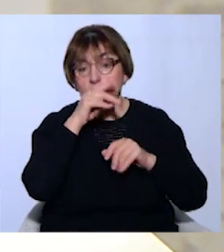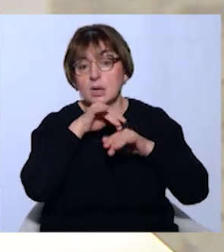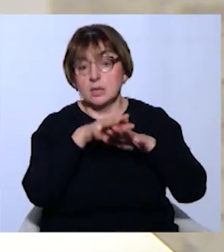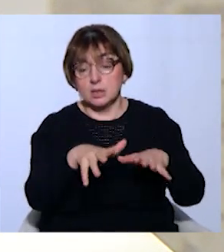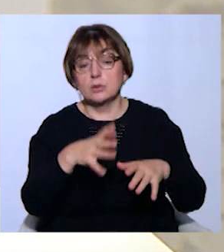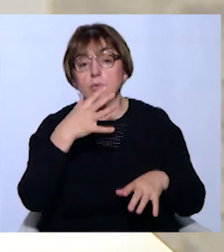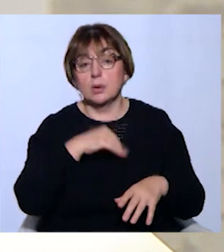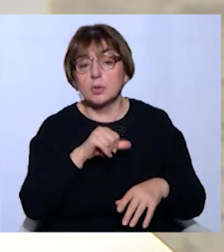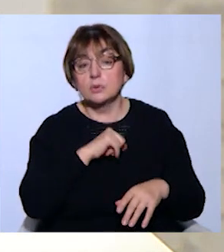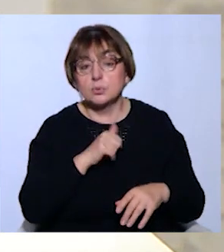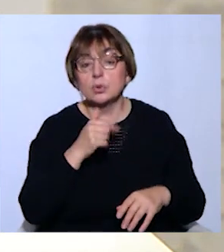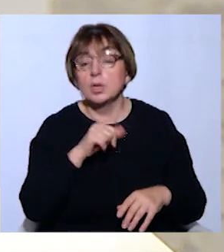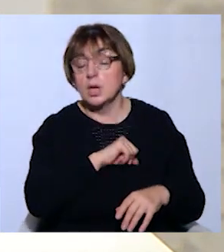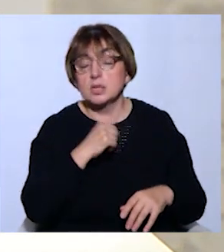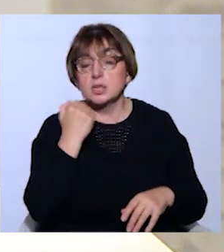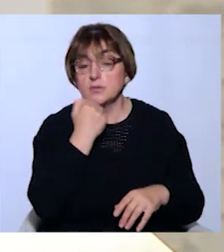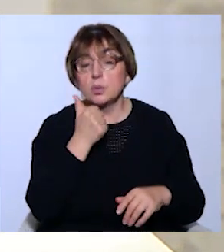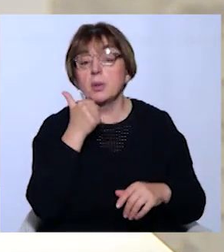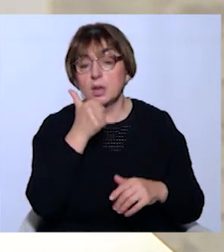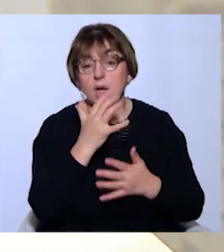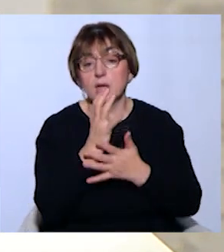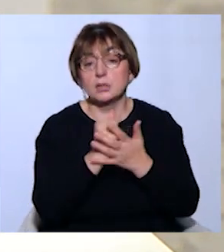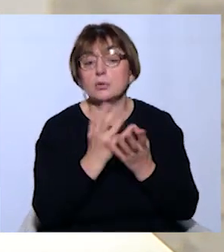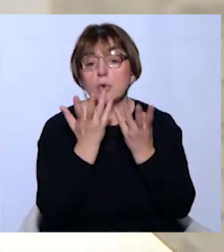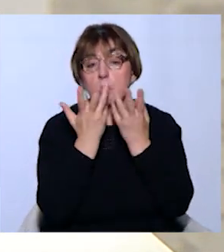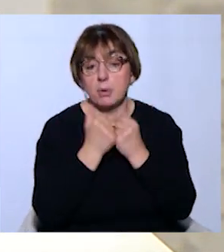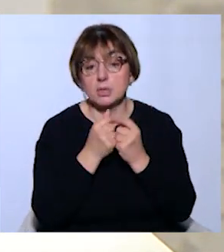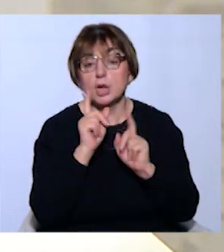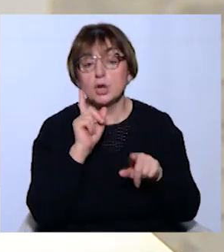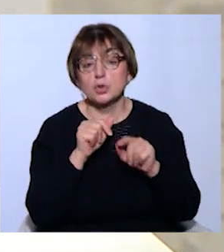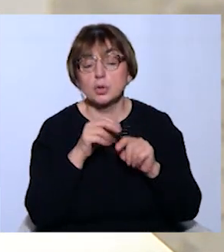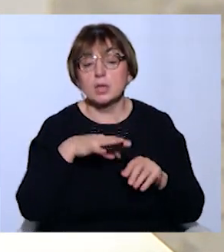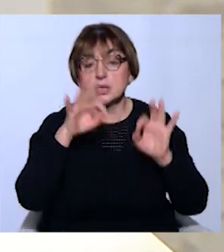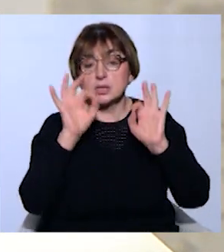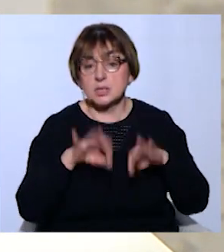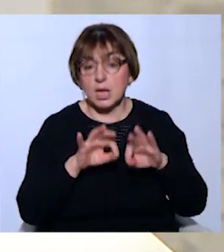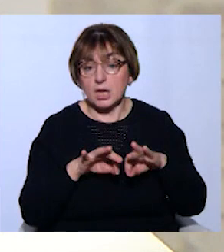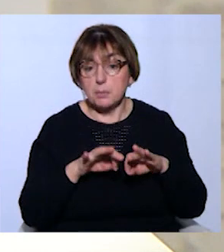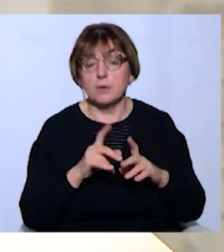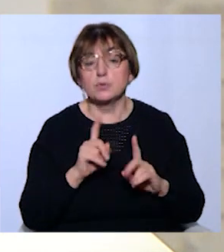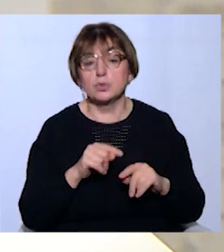რადიოაქტიური ნივთიერებები კარგად ინარჩუნებენ ფერს და ამიტომ ზოგიერთ საღებავში, ზოგიერთ